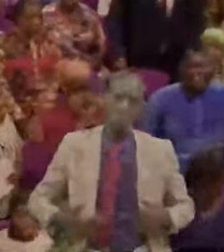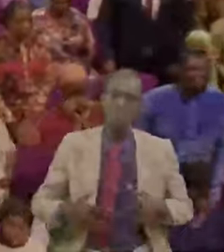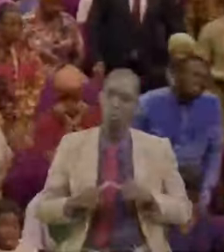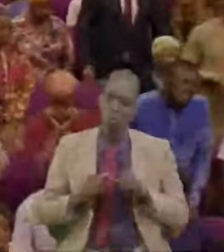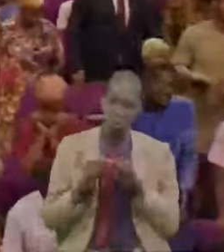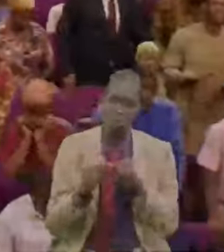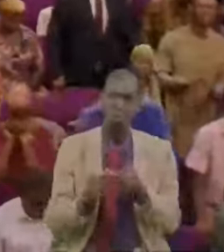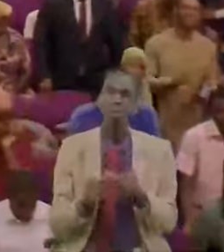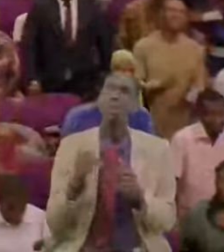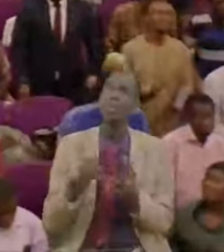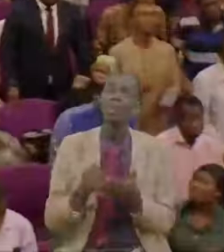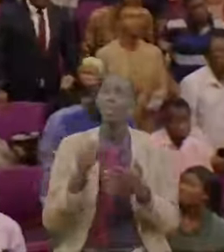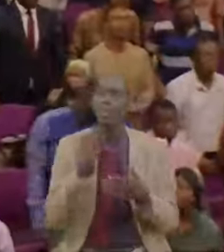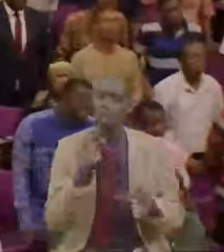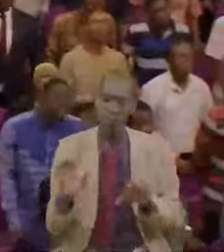C'est fait.